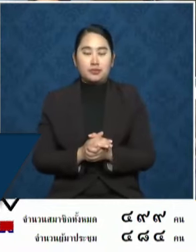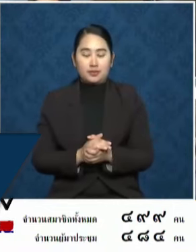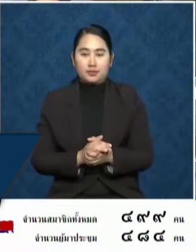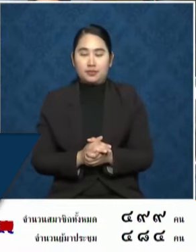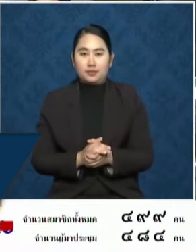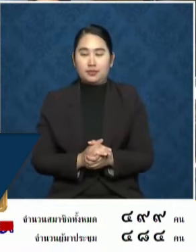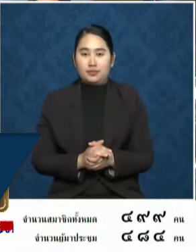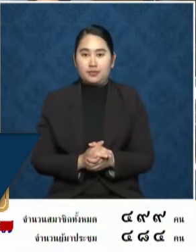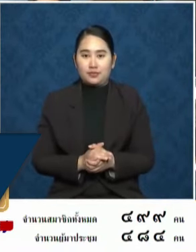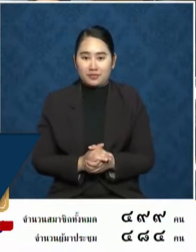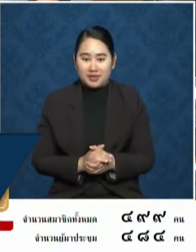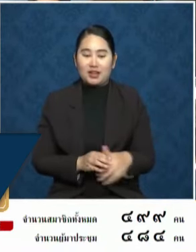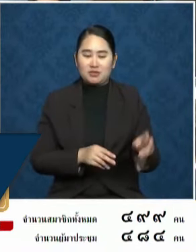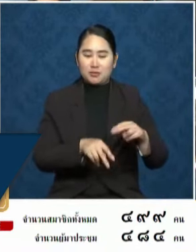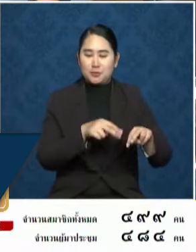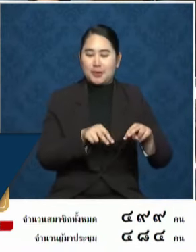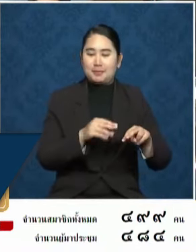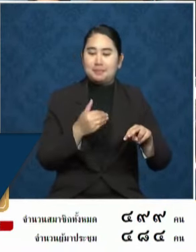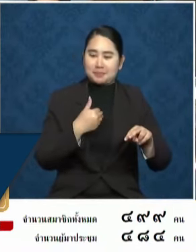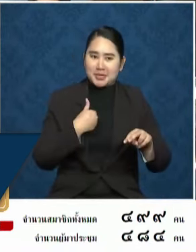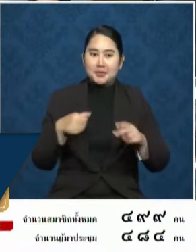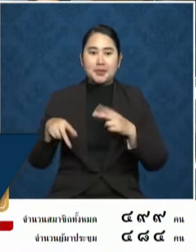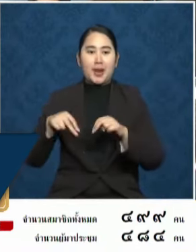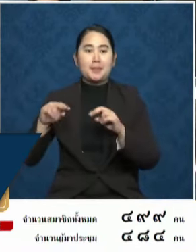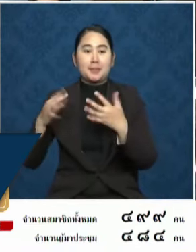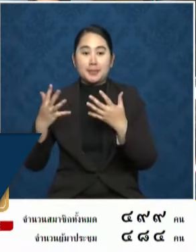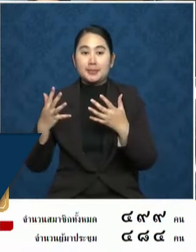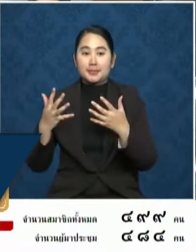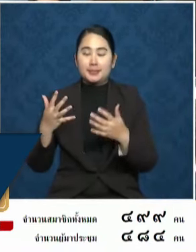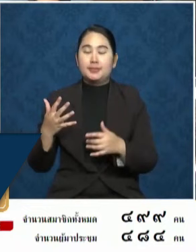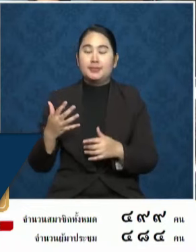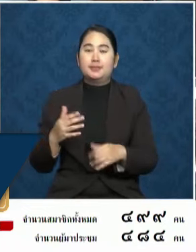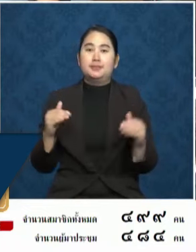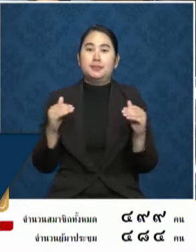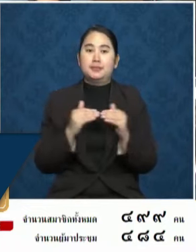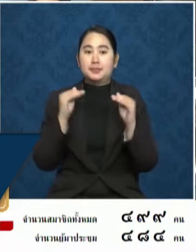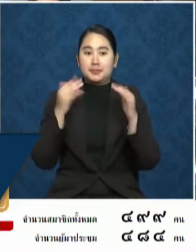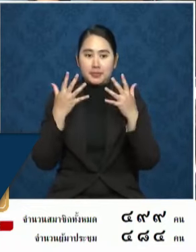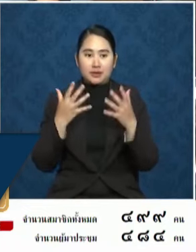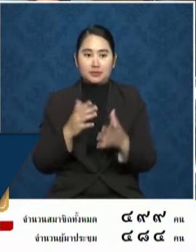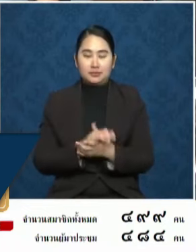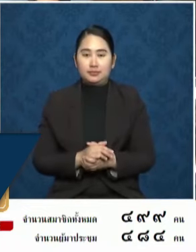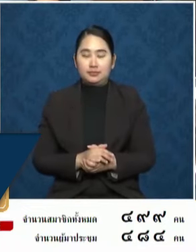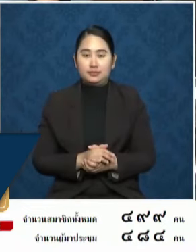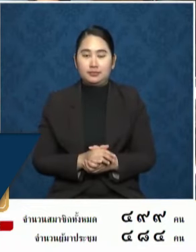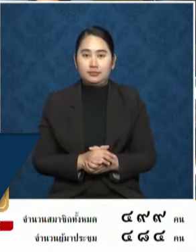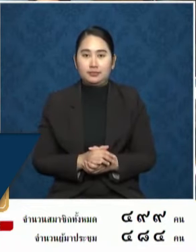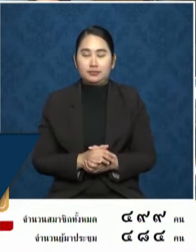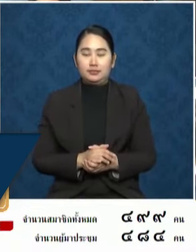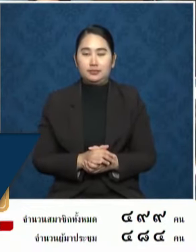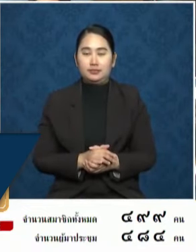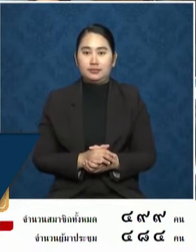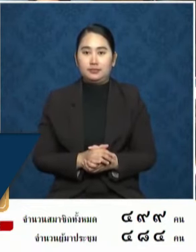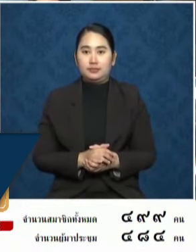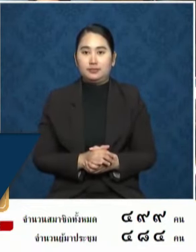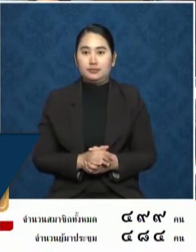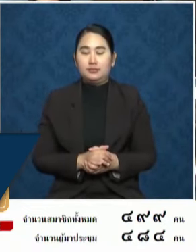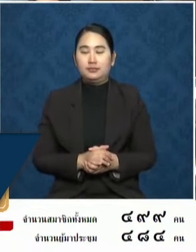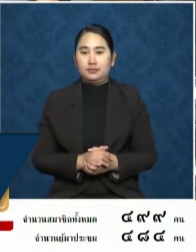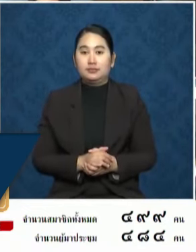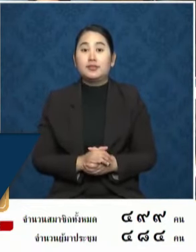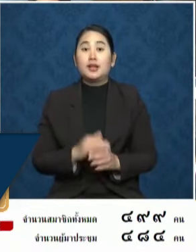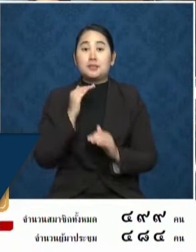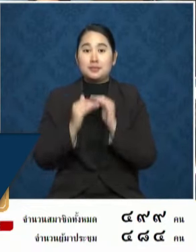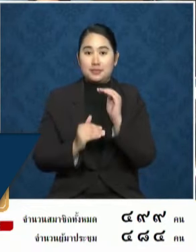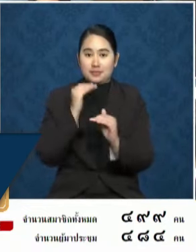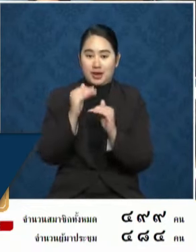ที่แข็งแรงแล้วนะครับแต่ลูกคนเล็กที่ยังอ่อนแอกลับไม่ค่อยสนใจครับในเมื่อการ